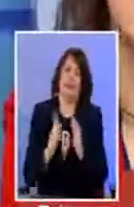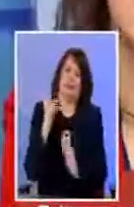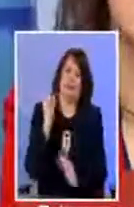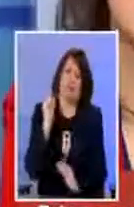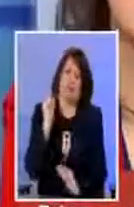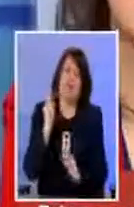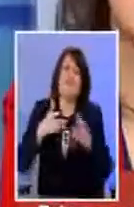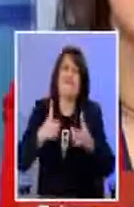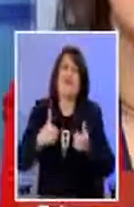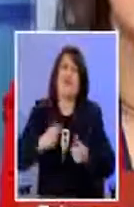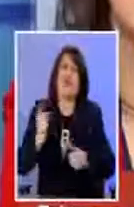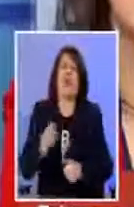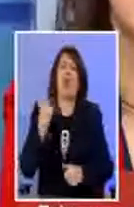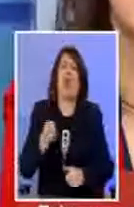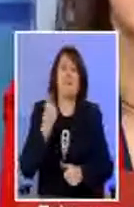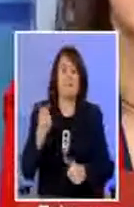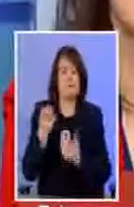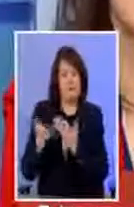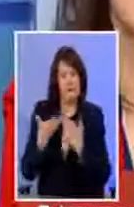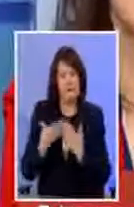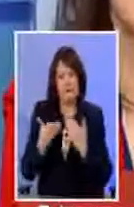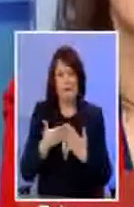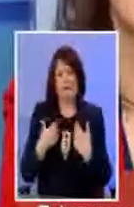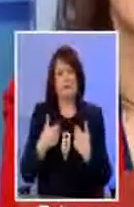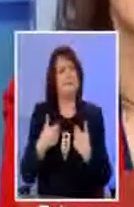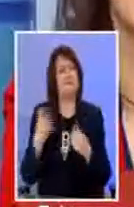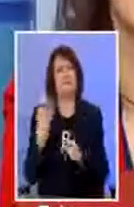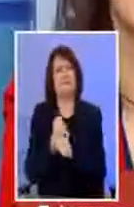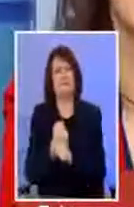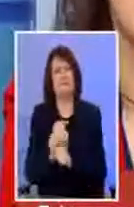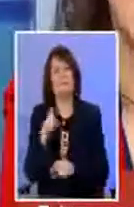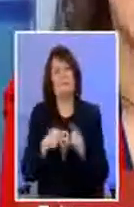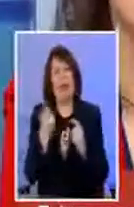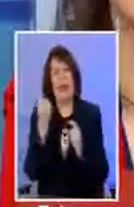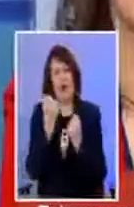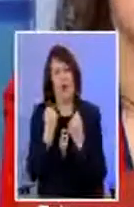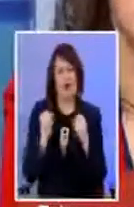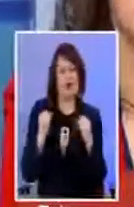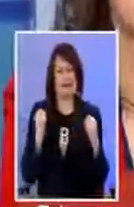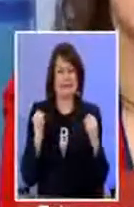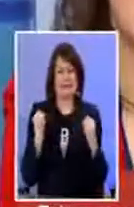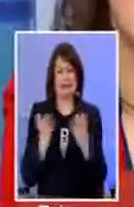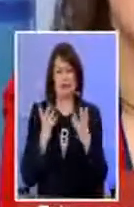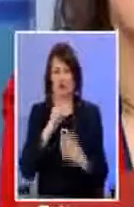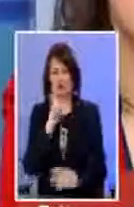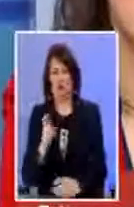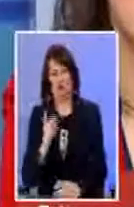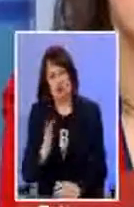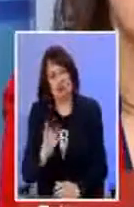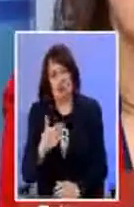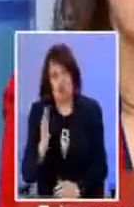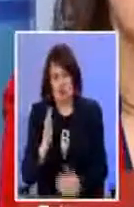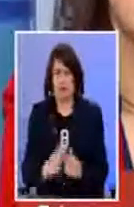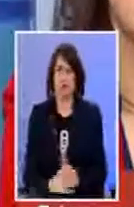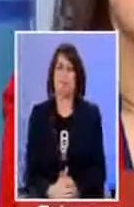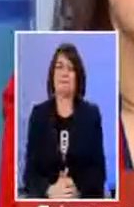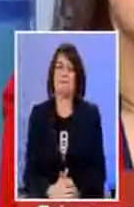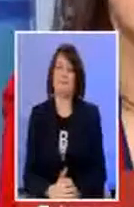τη φυσιοθεραπεία που με βοήθησαν να κατακτήσω κάποιες ανεξαρτησίες τουλάχιστον για τη ζωή μου.